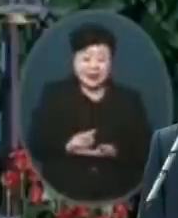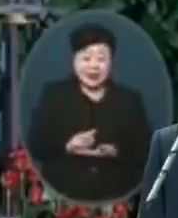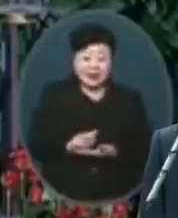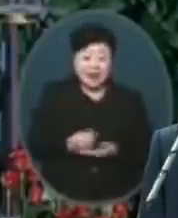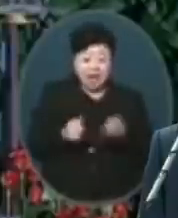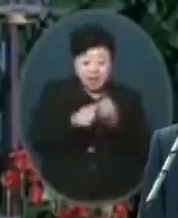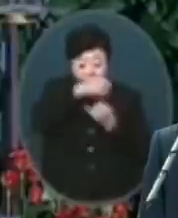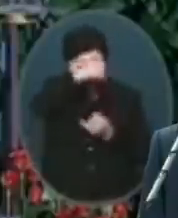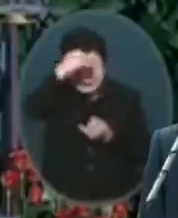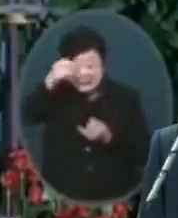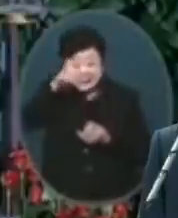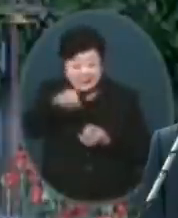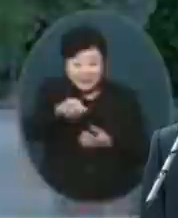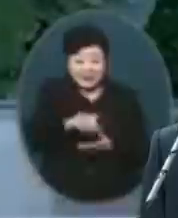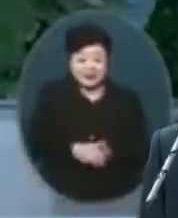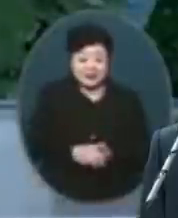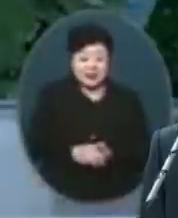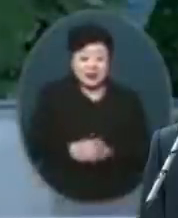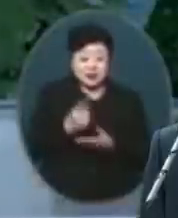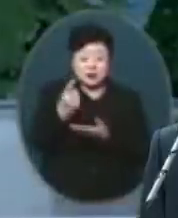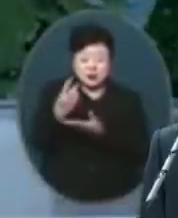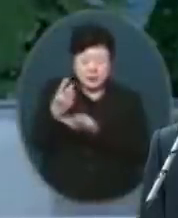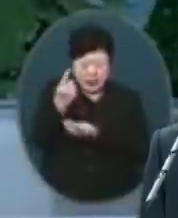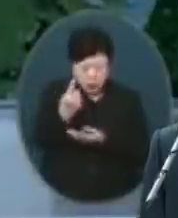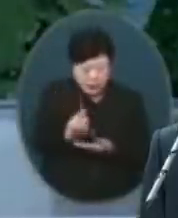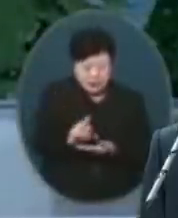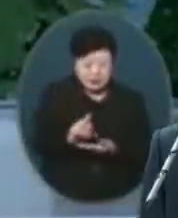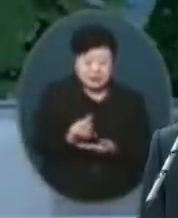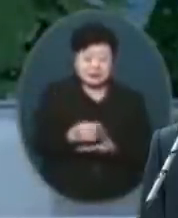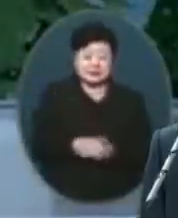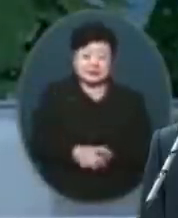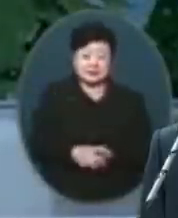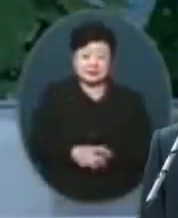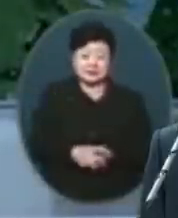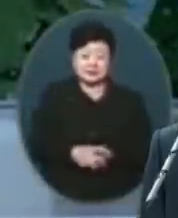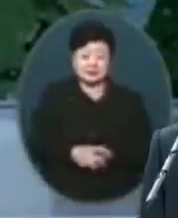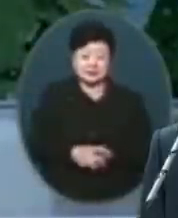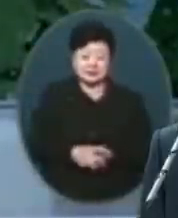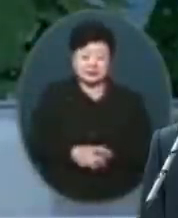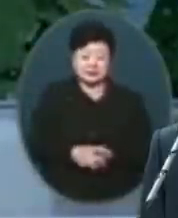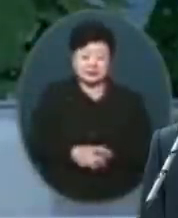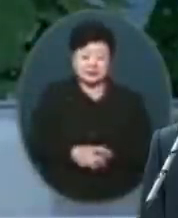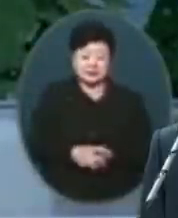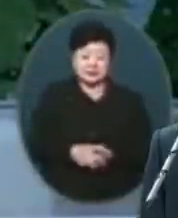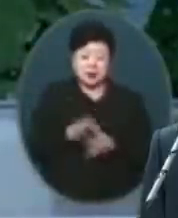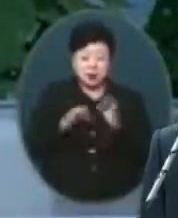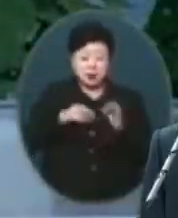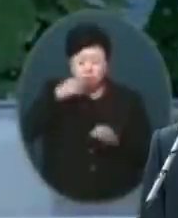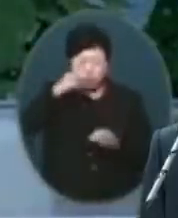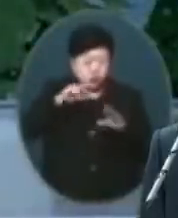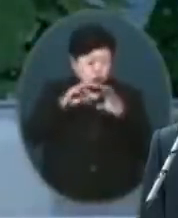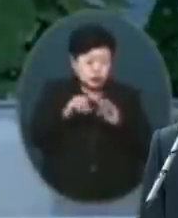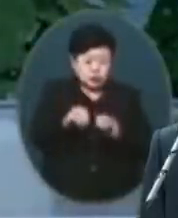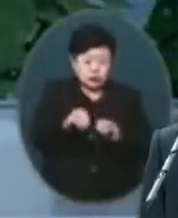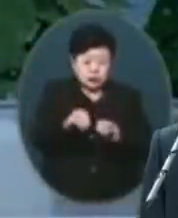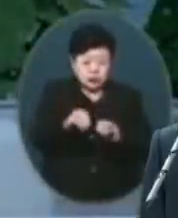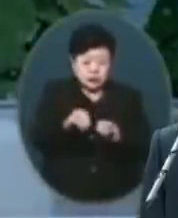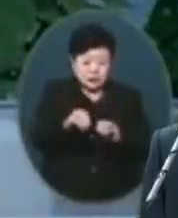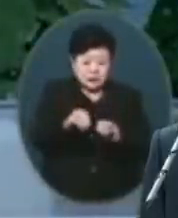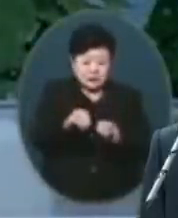결혼식에서 손님이 많이 와 있는 그런지 포도주가 떨어졌습니다.